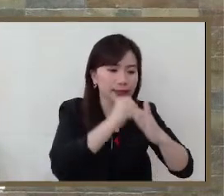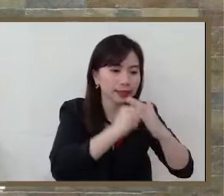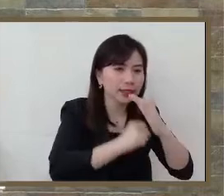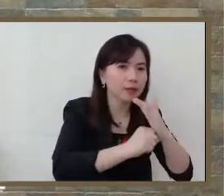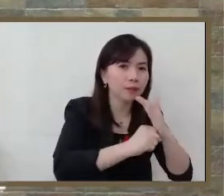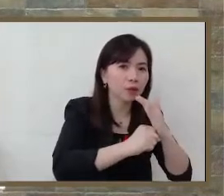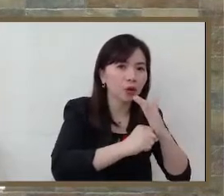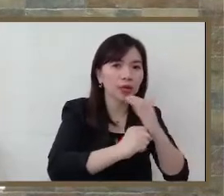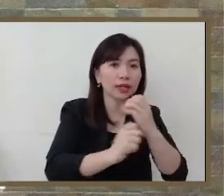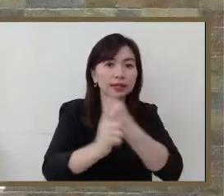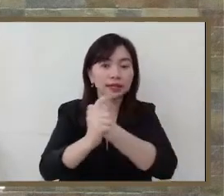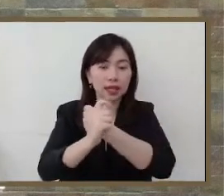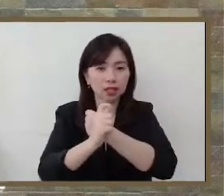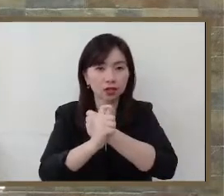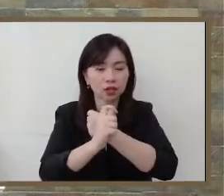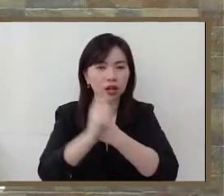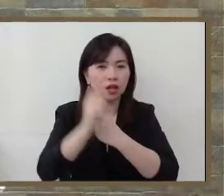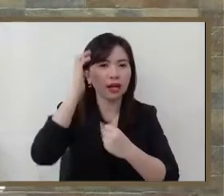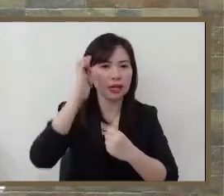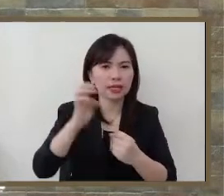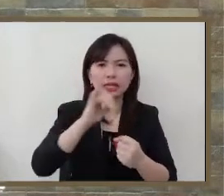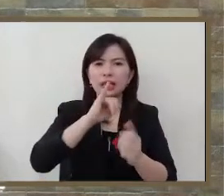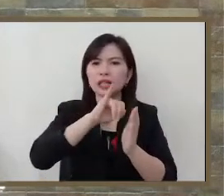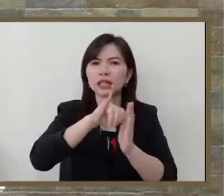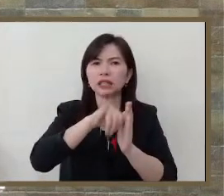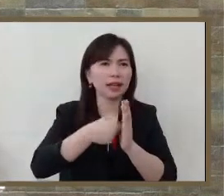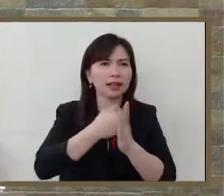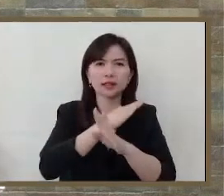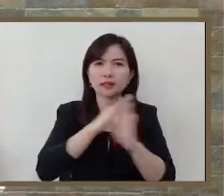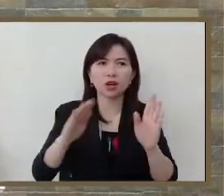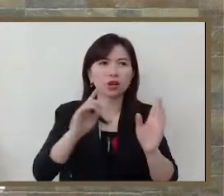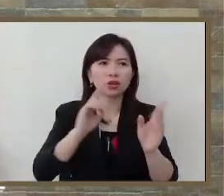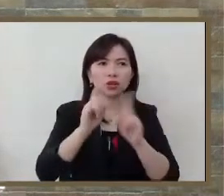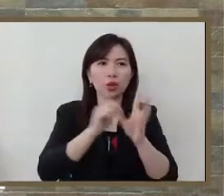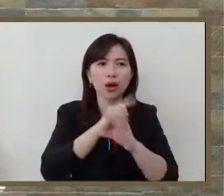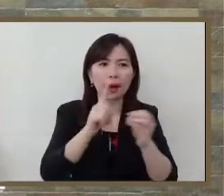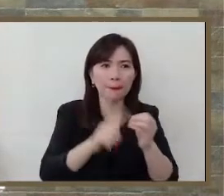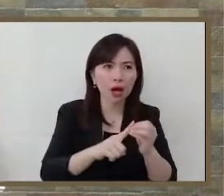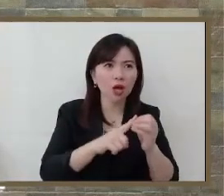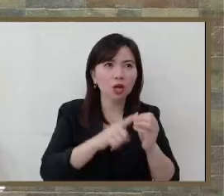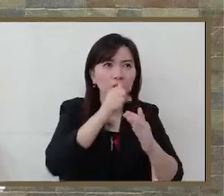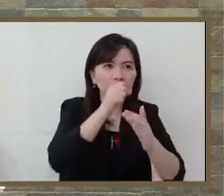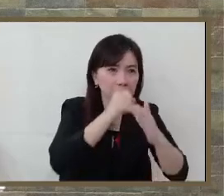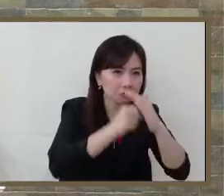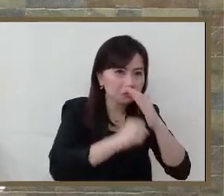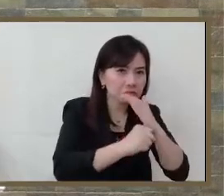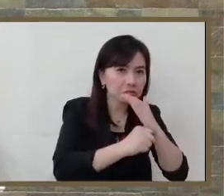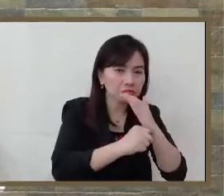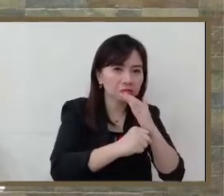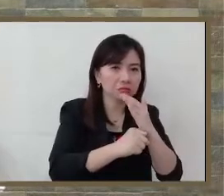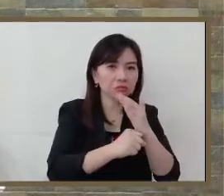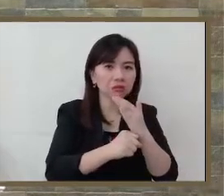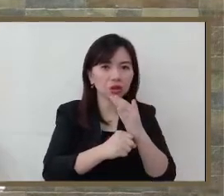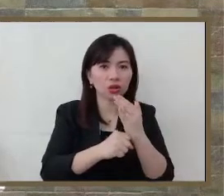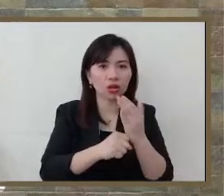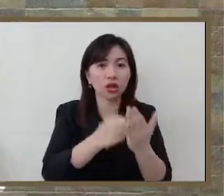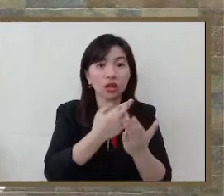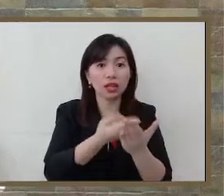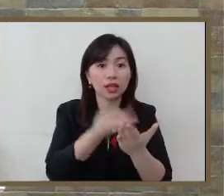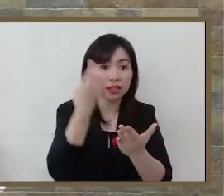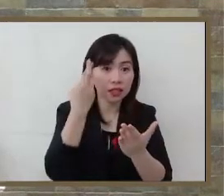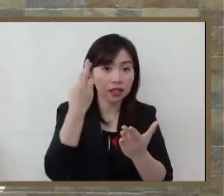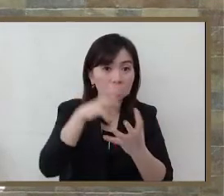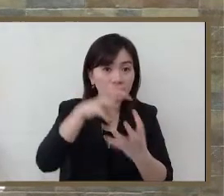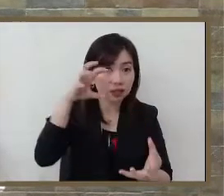dito tinutukoy yung isang kayamanan na meron ka. Sabihin natin, you have the gold, you have the silver. Sabihin natin, meron kang